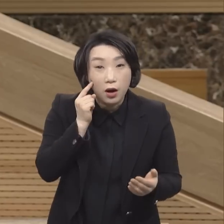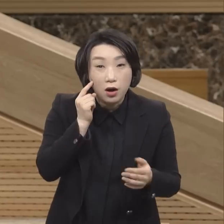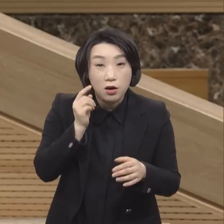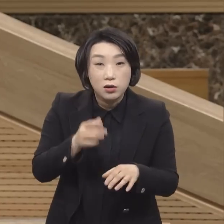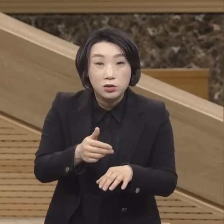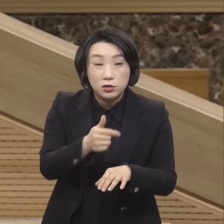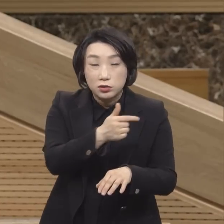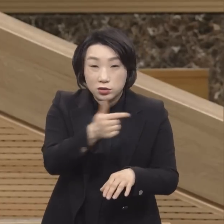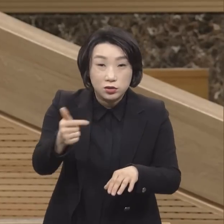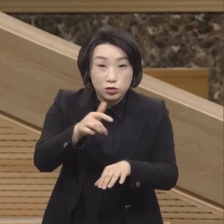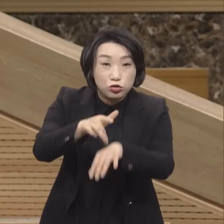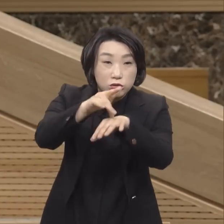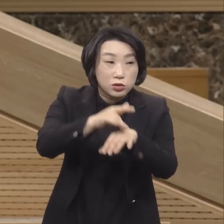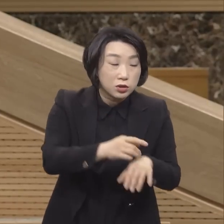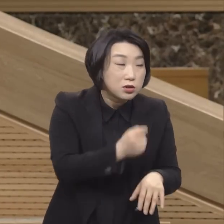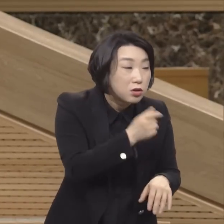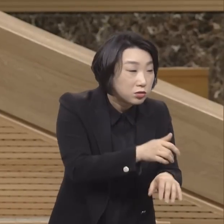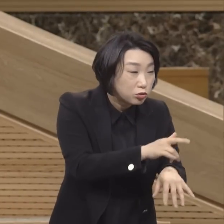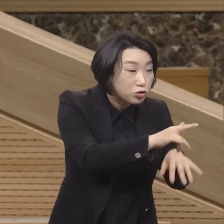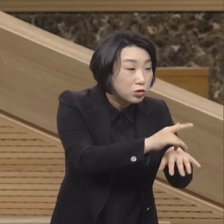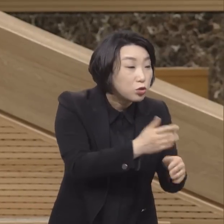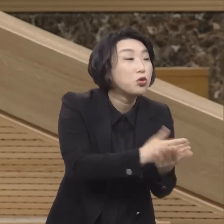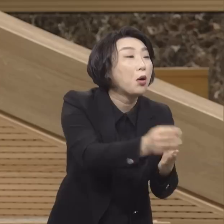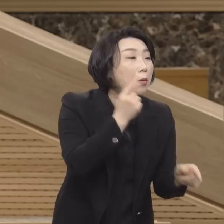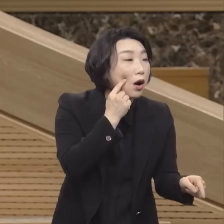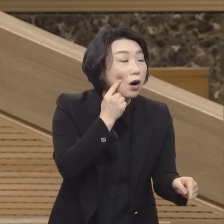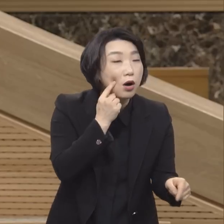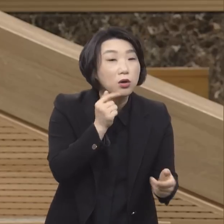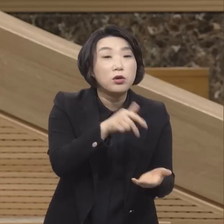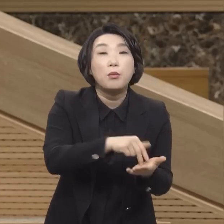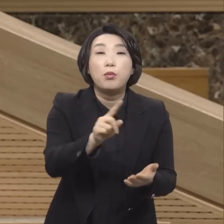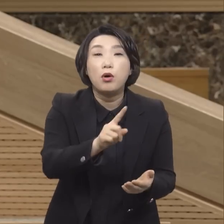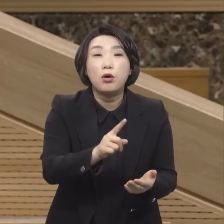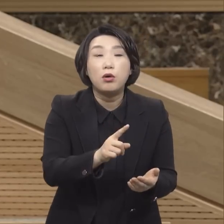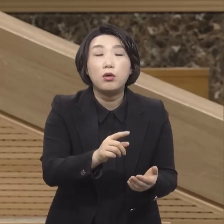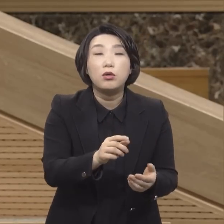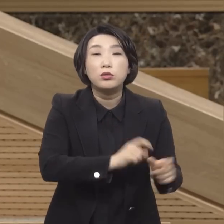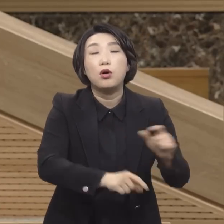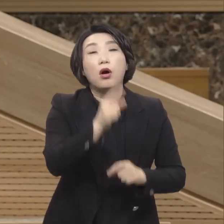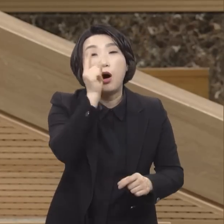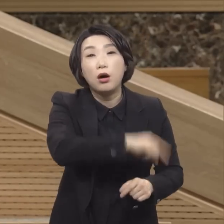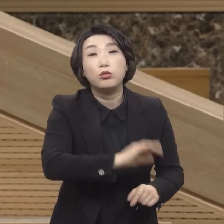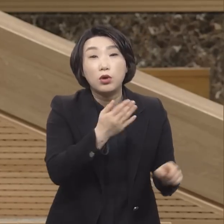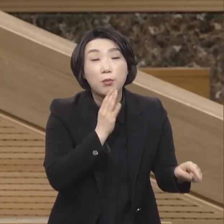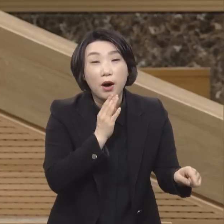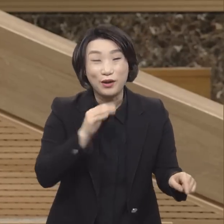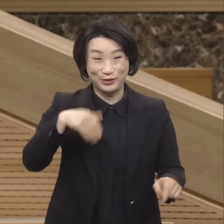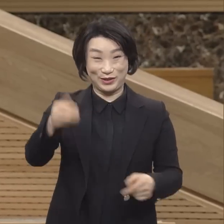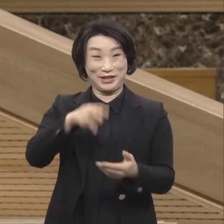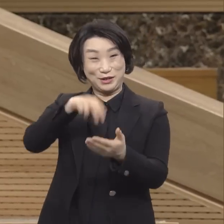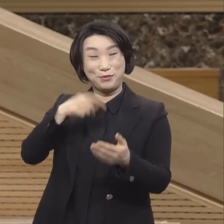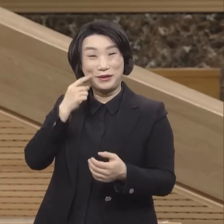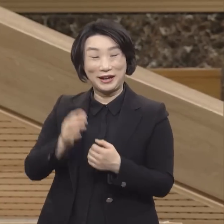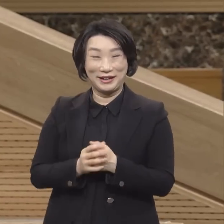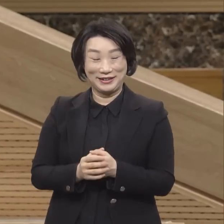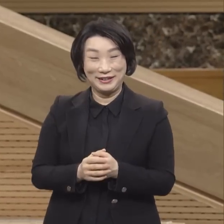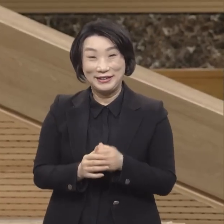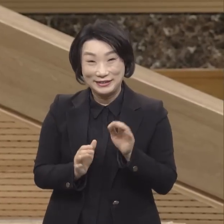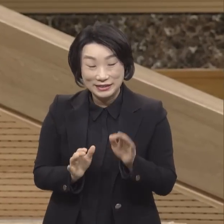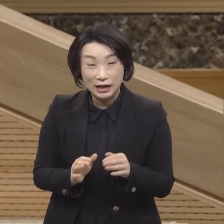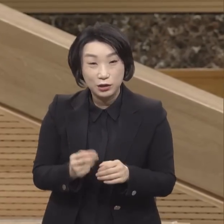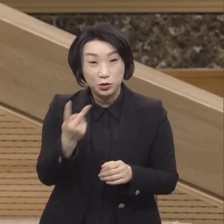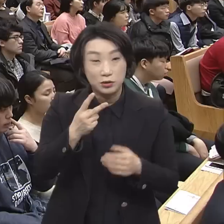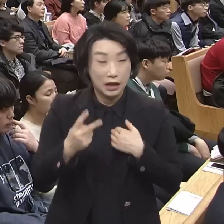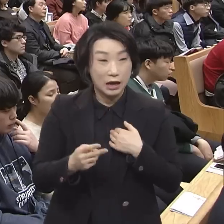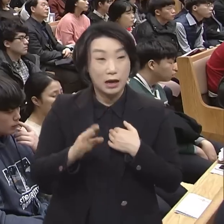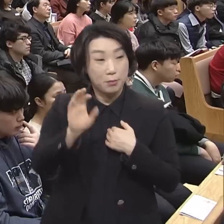쫓아내면 형편이 더 못되겠어요, 좋겠어요? 더 못되지. 응? 또 그 뒤 읽어봐. 내가 말하는데 그 뒤 또. 또